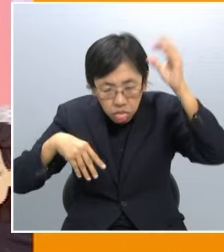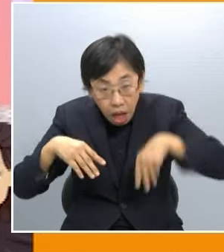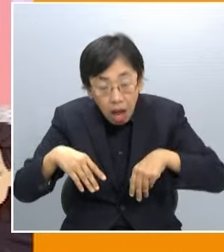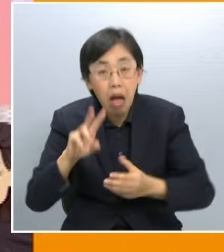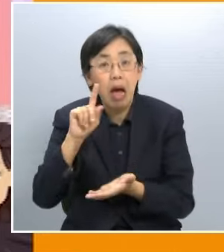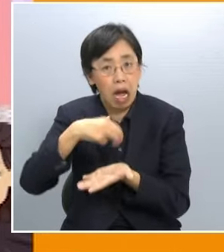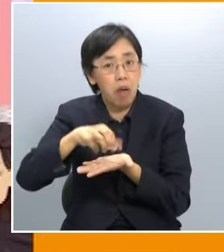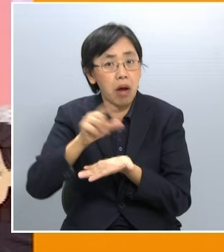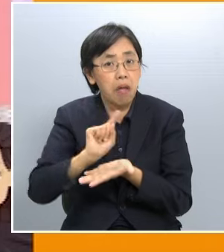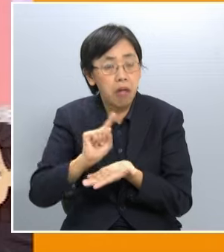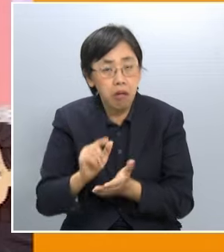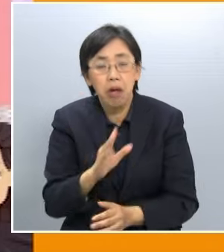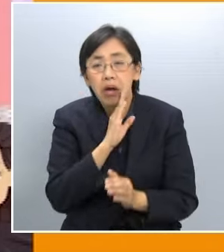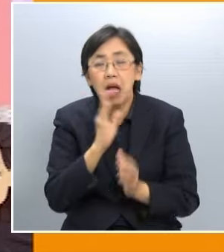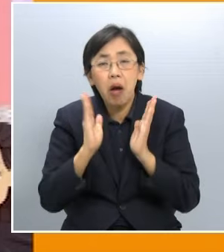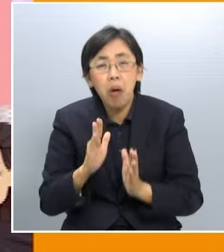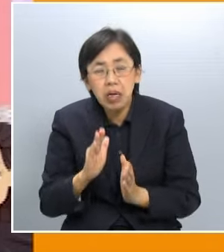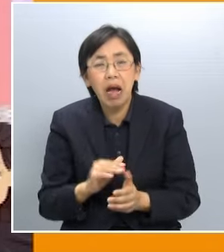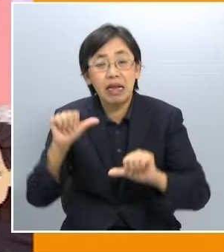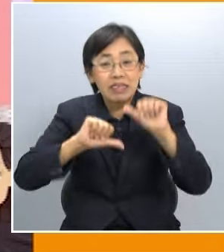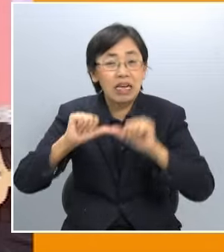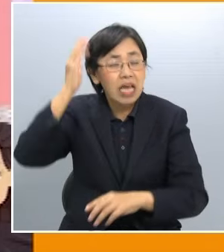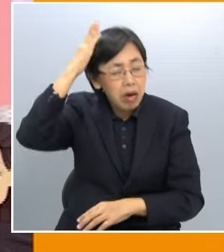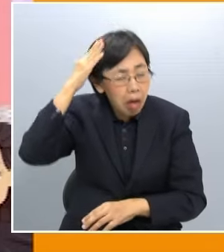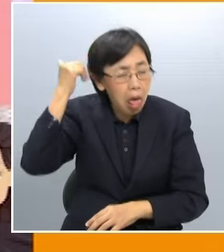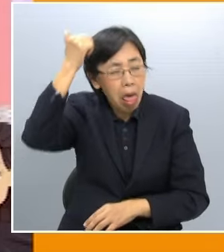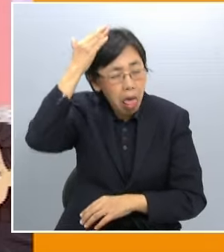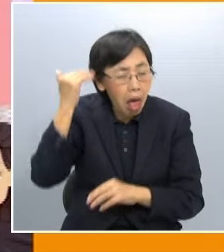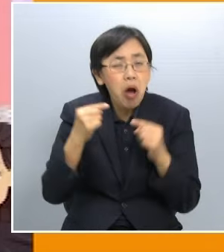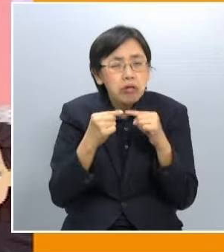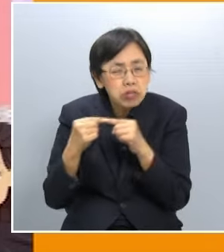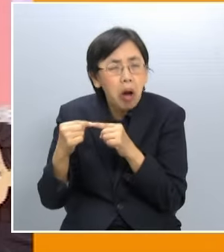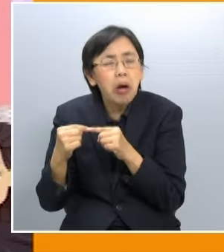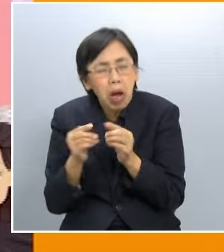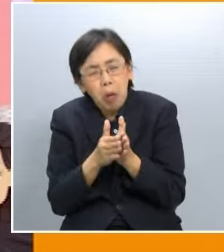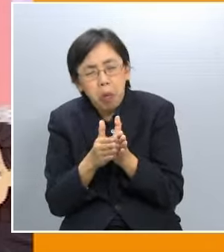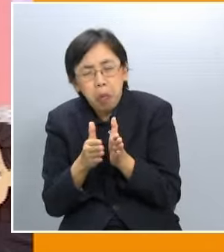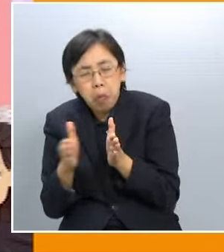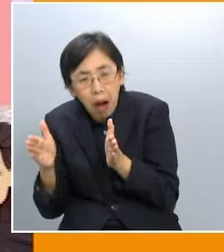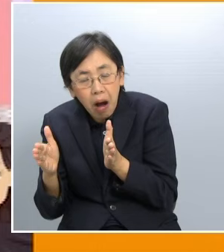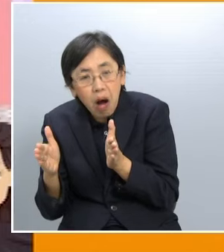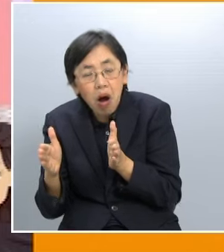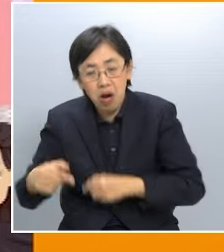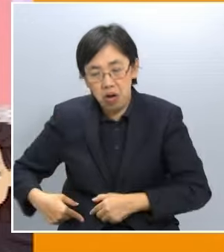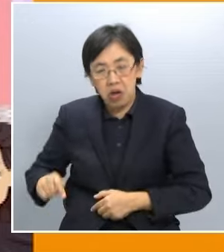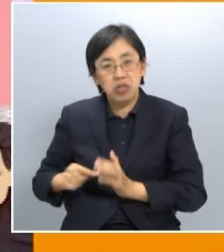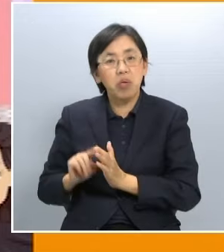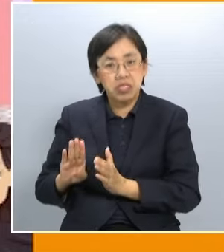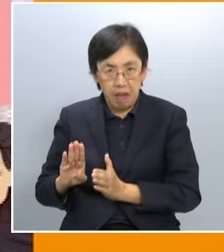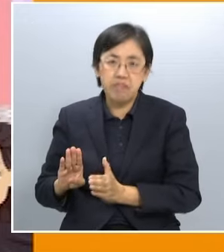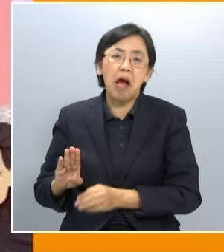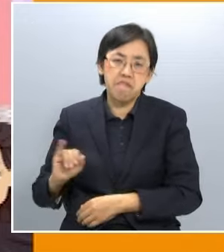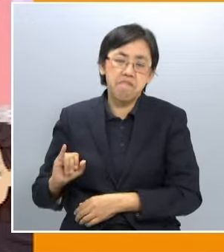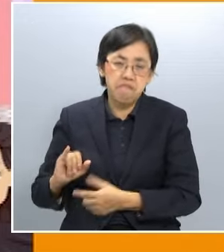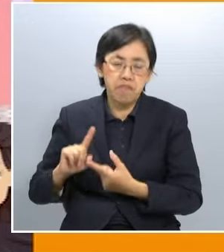ว่าผู้ป่วยที่สัมผัสกับสารย้อมต่อเนื่องเป็นระยะเวลานึงมีค่าเอนไซม์ตับเพิ่มขึ้นและ